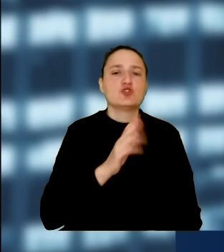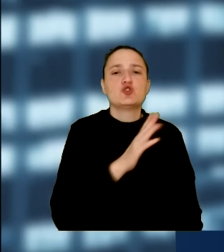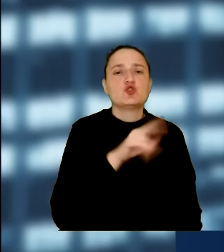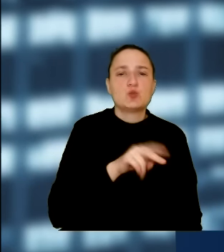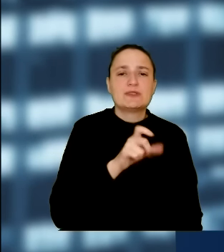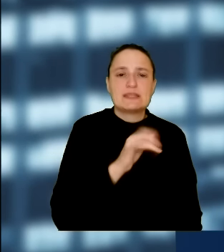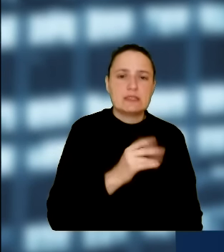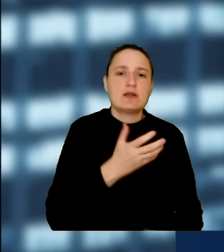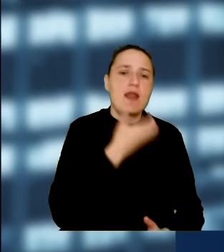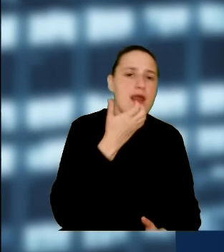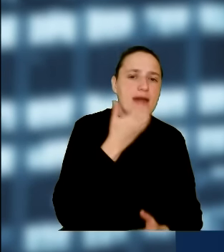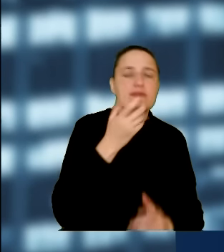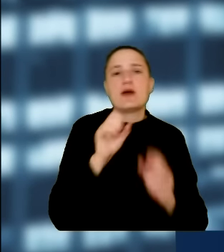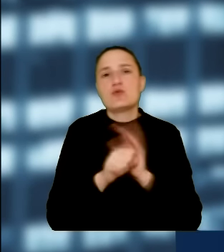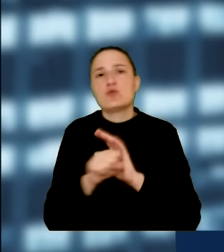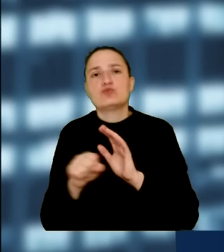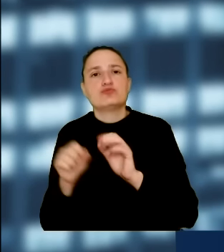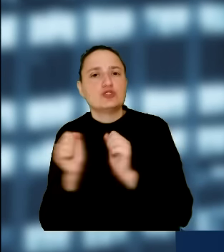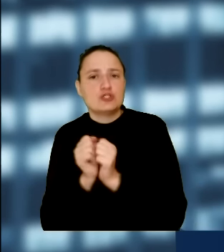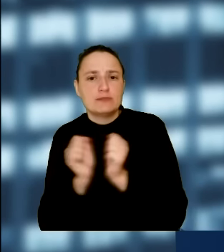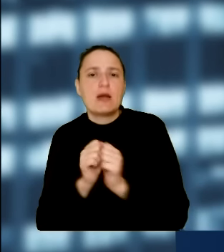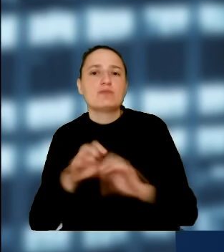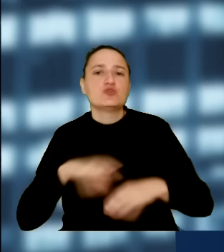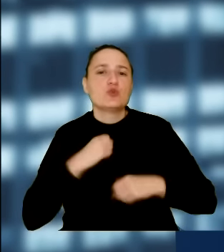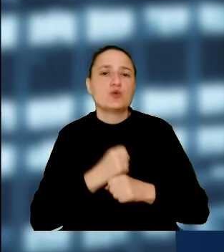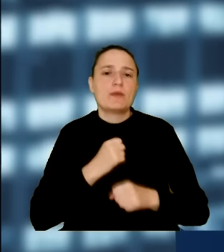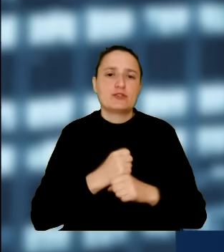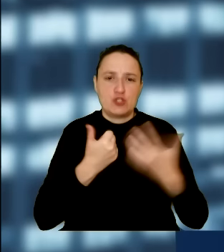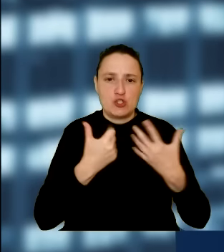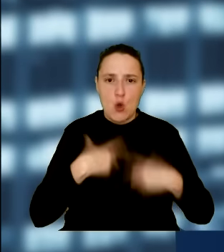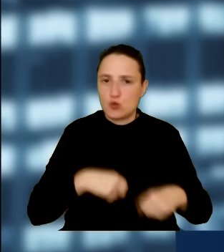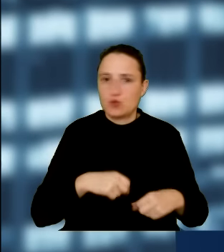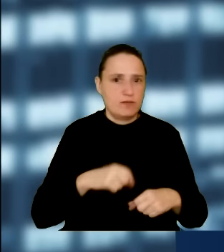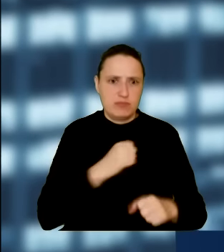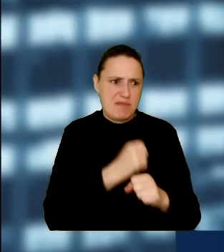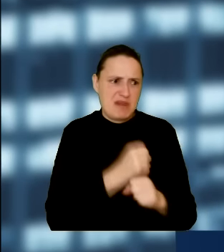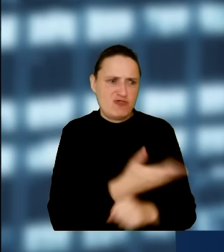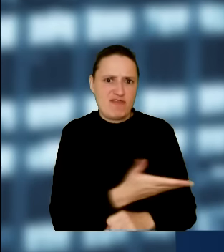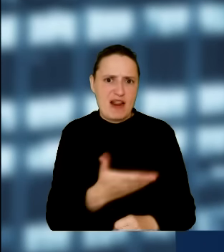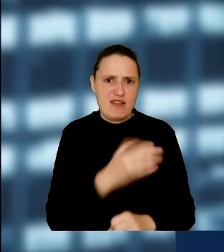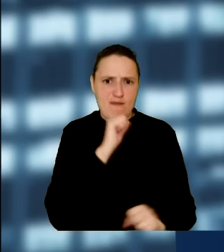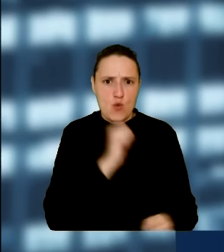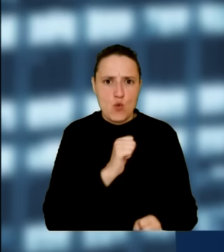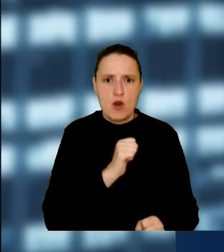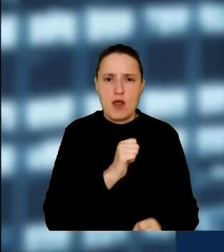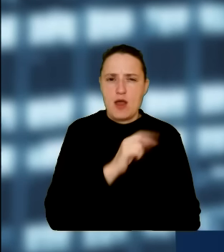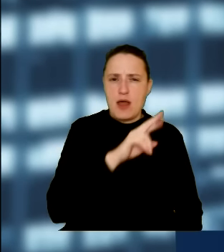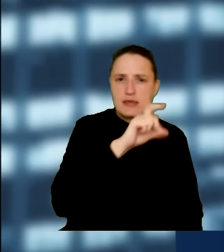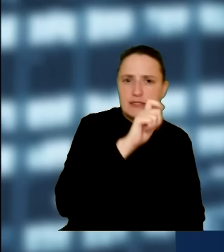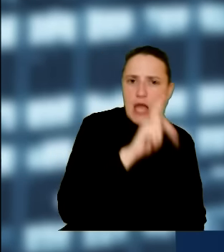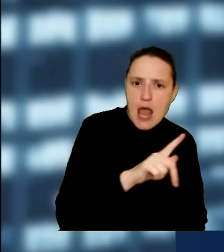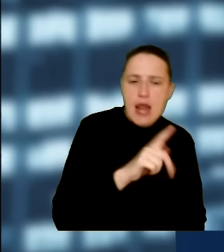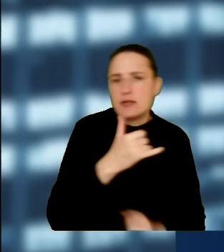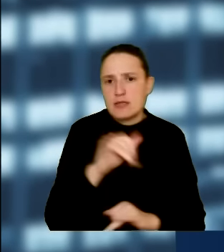do zimy ubiegłego roku zatrudnił 6 pracowników, którzy nie świadczyli żadnej pracy, ani w RCL-u, ani w żadnej podległej instytucji,